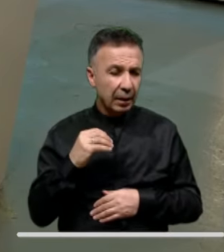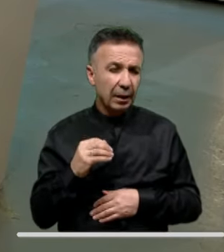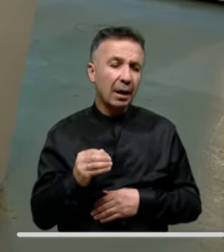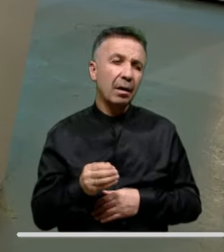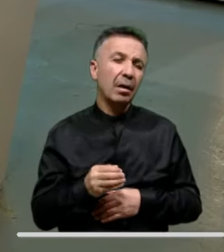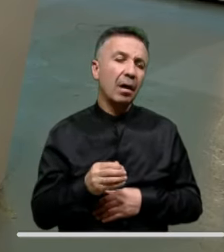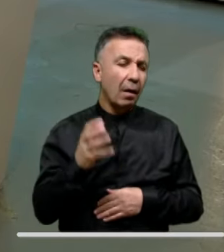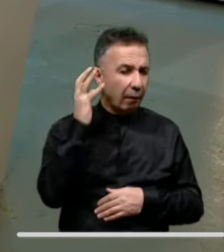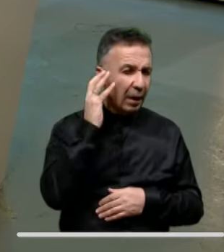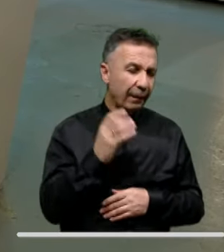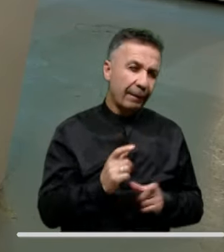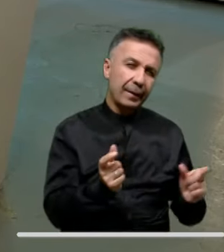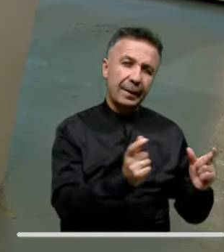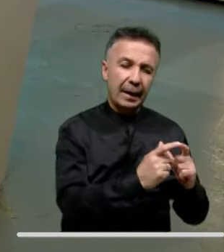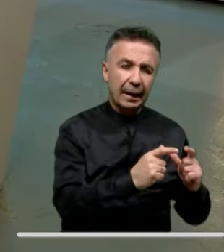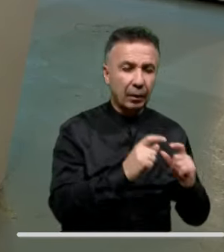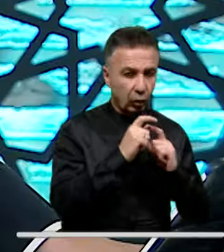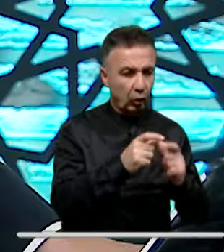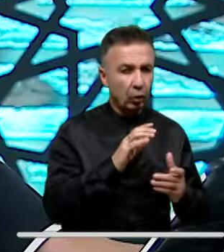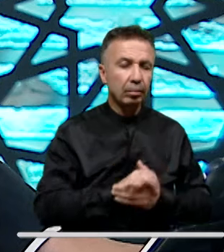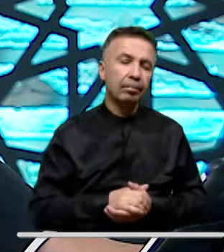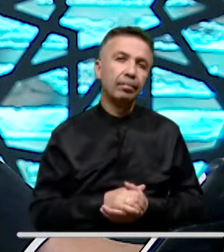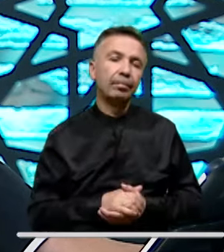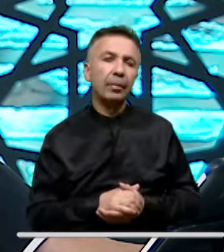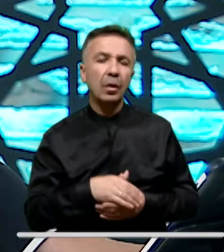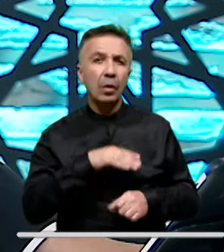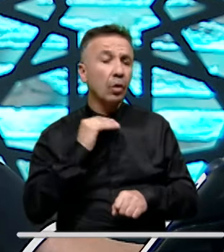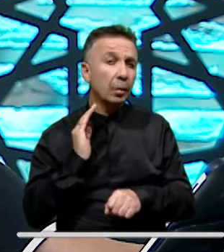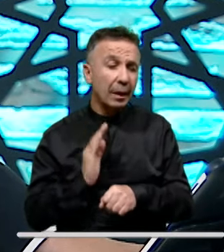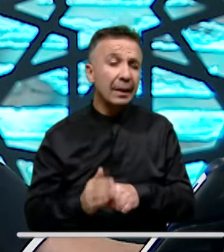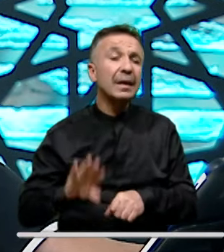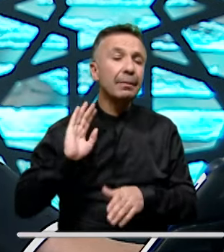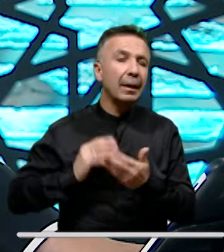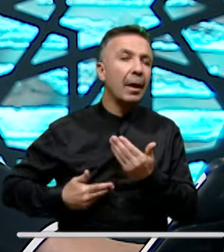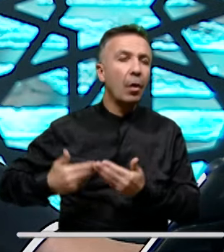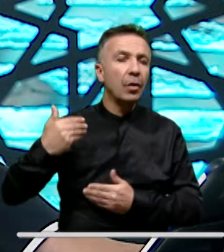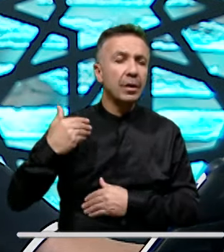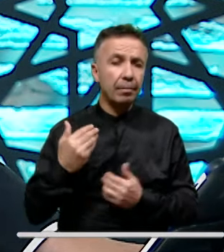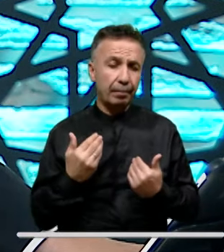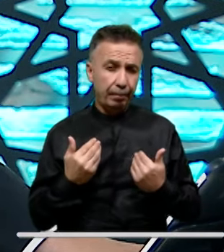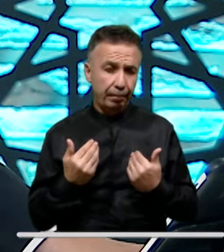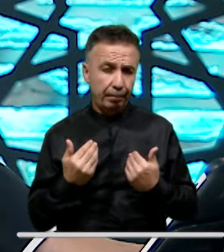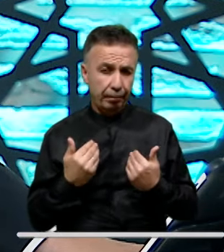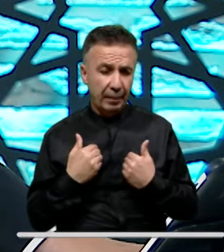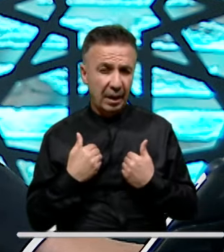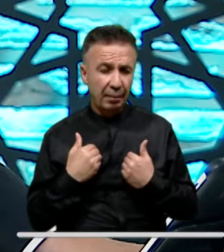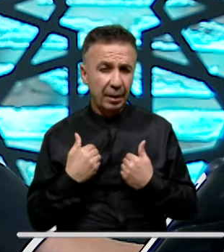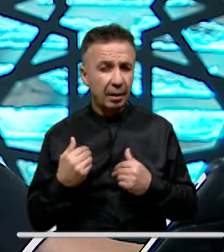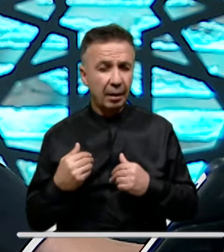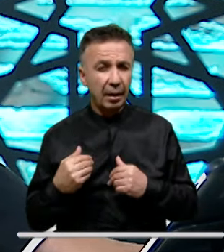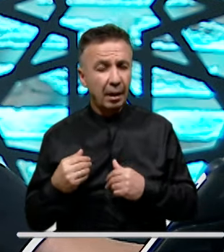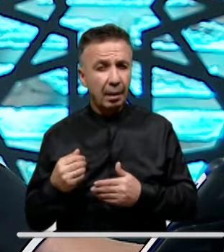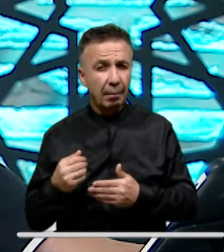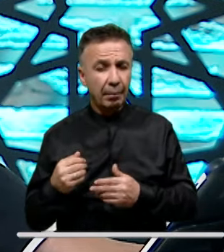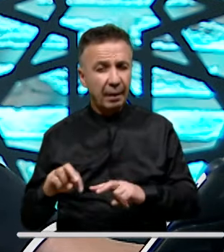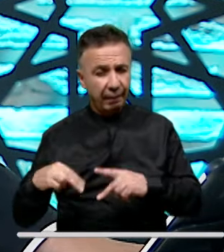dernek ve STK'lar için sormuş olalım. Kurban kesilmeden önce benimle bir vekalet için iletişime